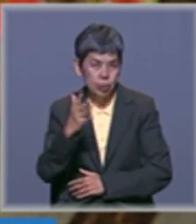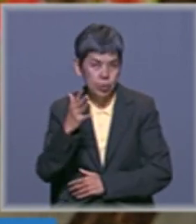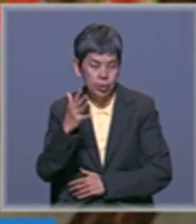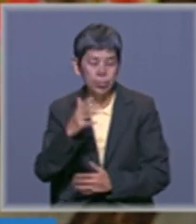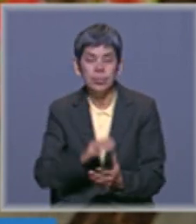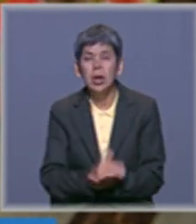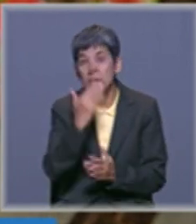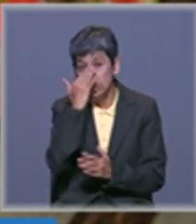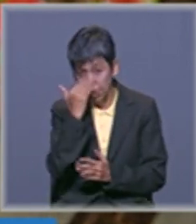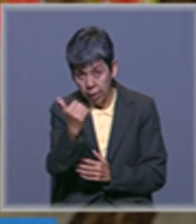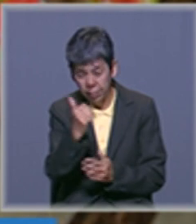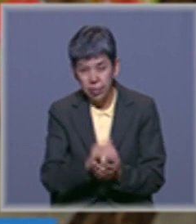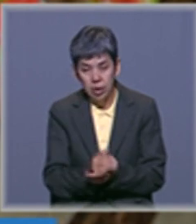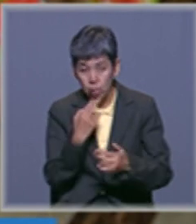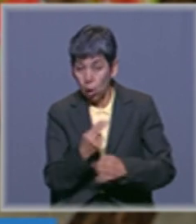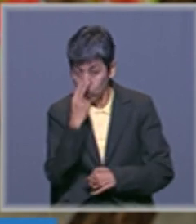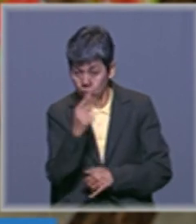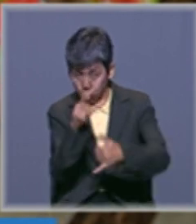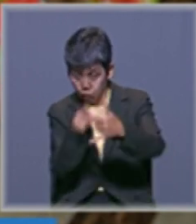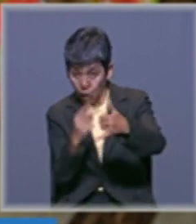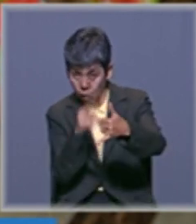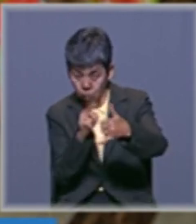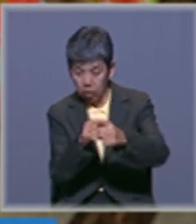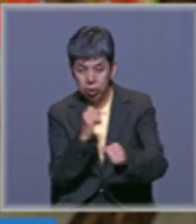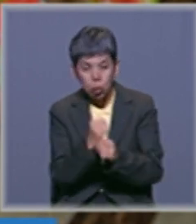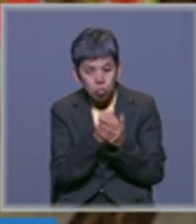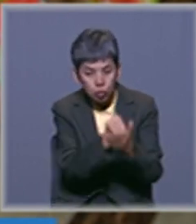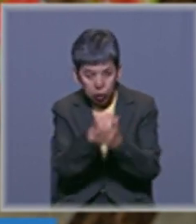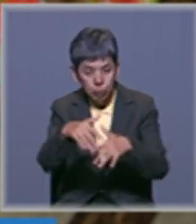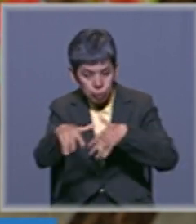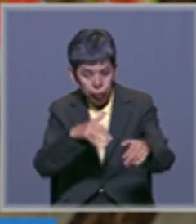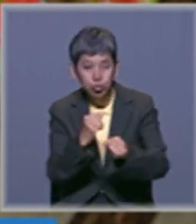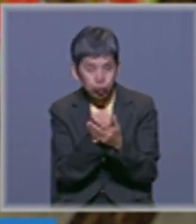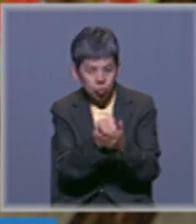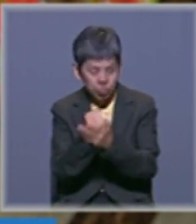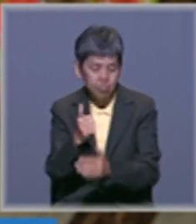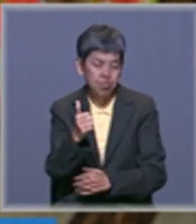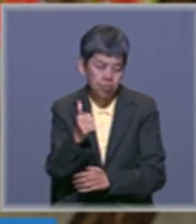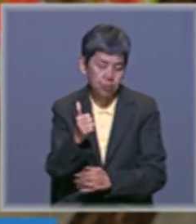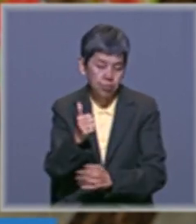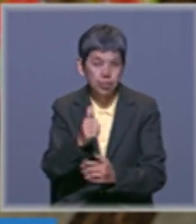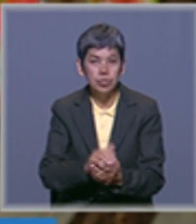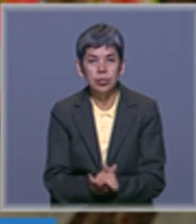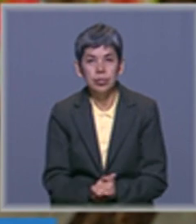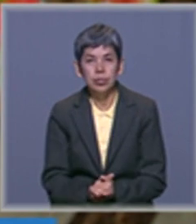เพราะว่าเป็นคนที่เห็นแก่ส่วนรวมจริง